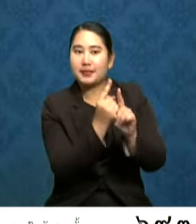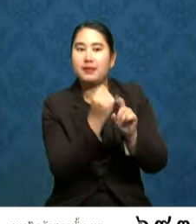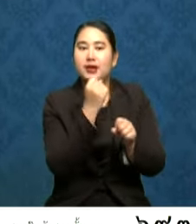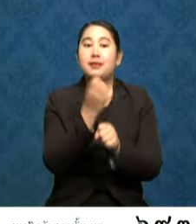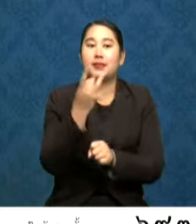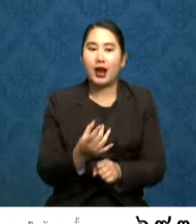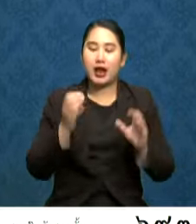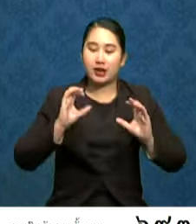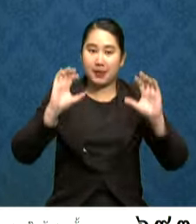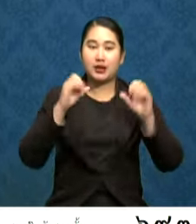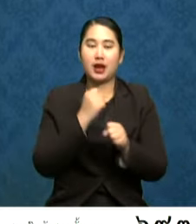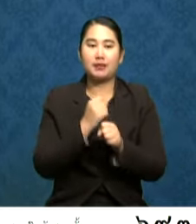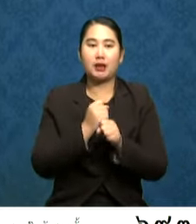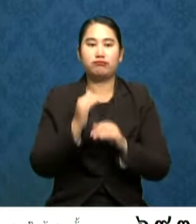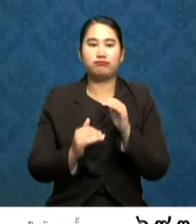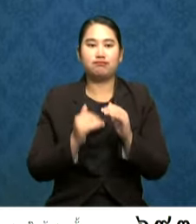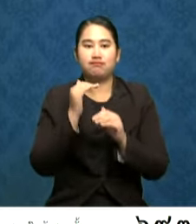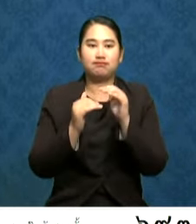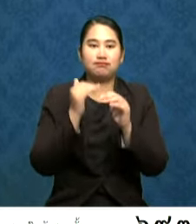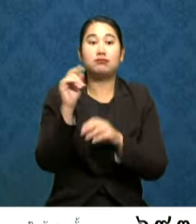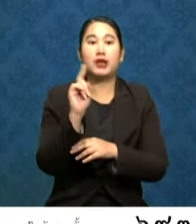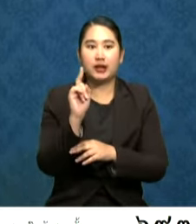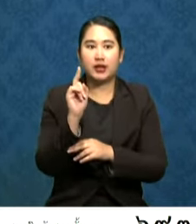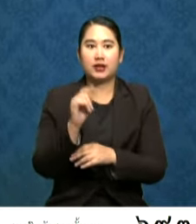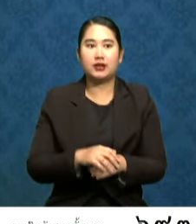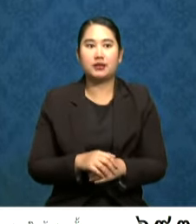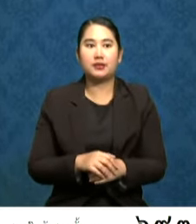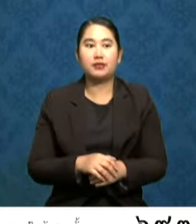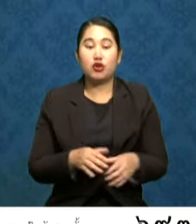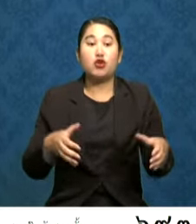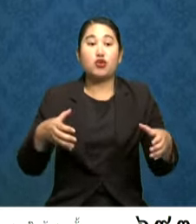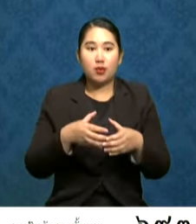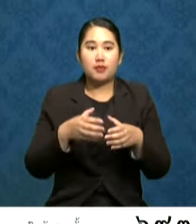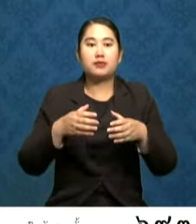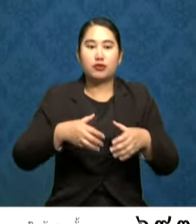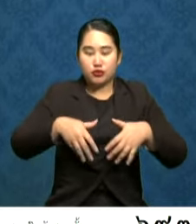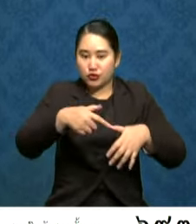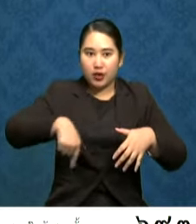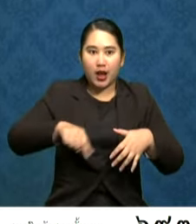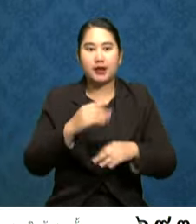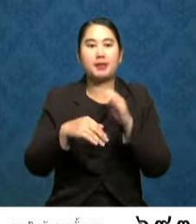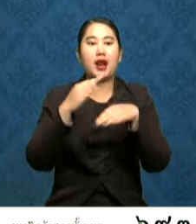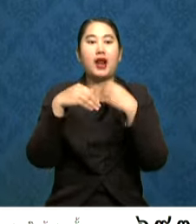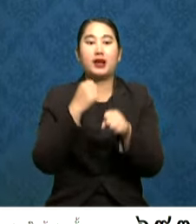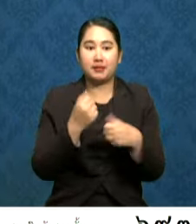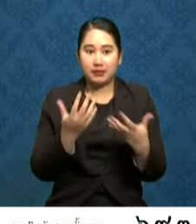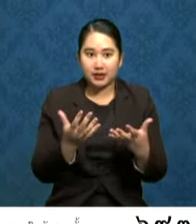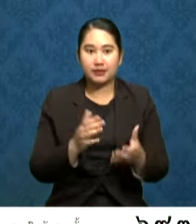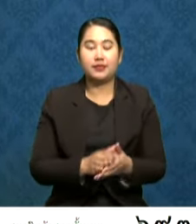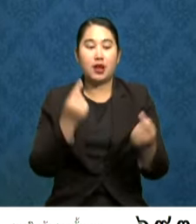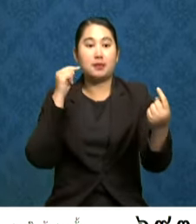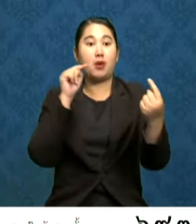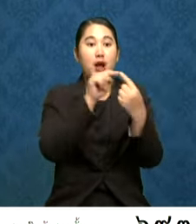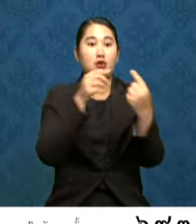รัฐบาลกำลังจะพาเอ่อนาวารัธนาวาแห่งนี้แล่นไปทางไหนนะคะไปที่เป้า